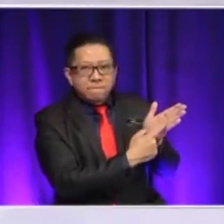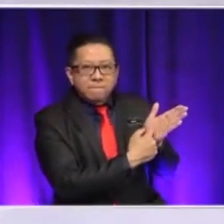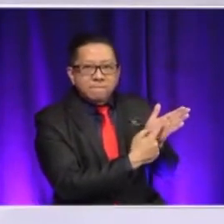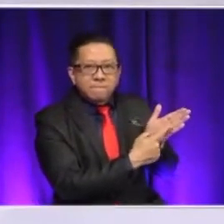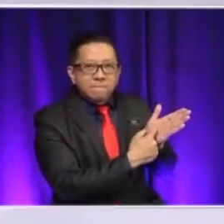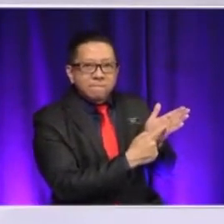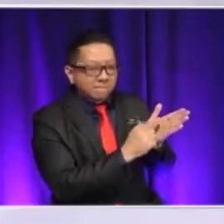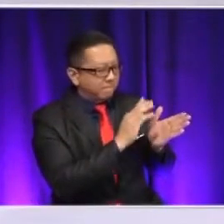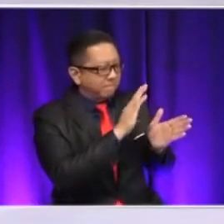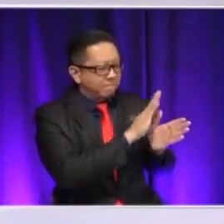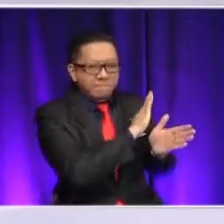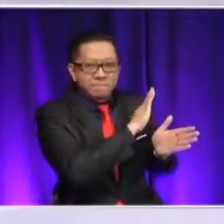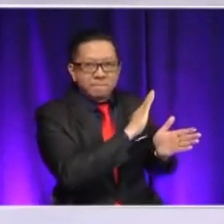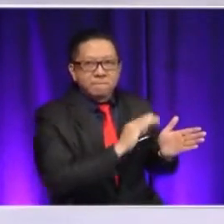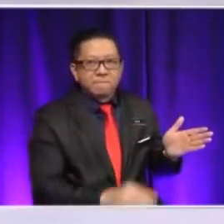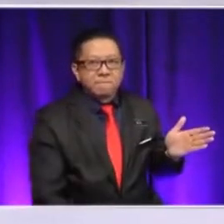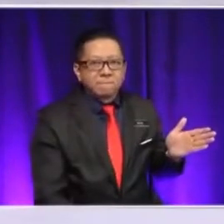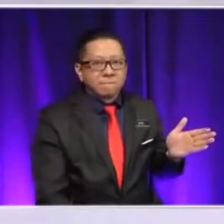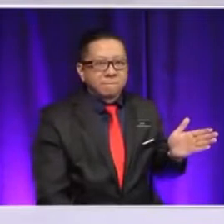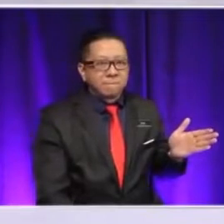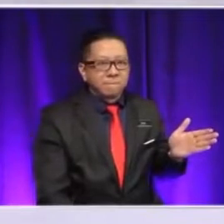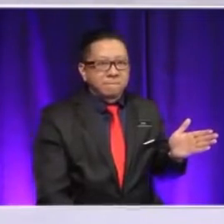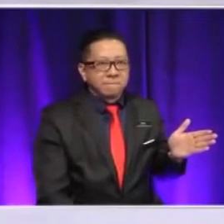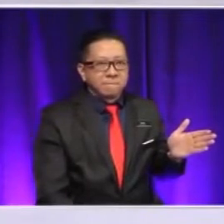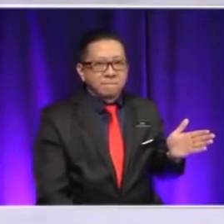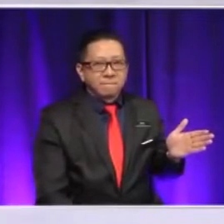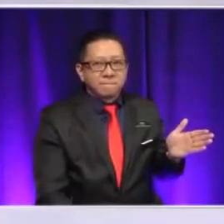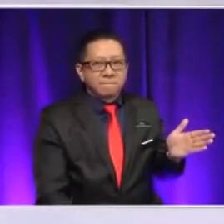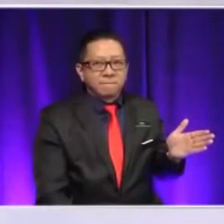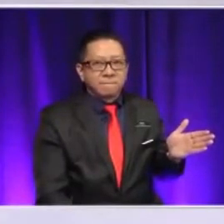bantuan lagi Oh